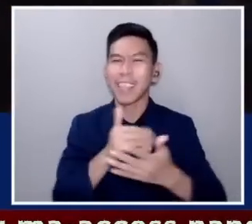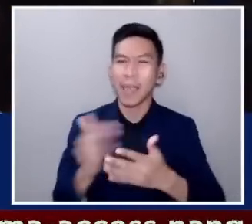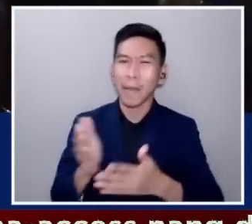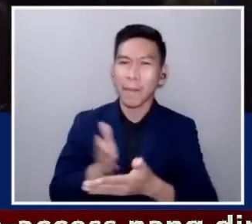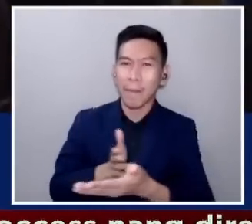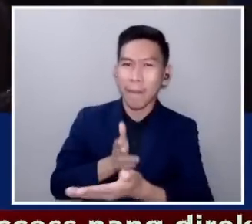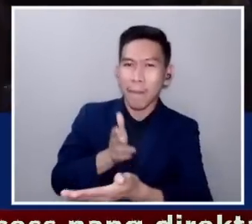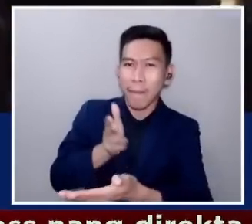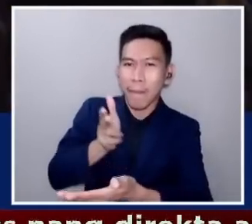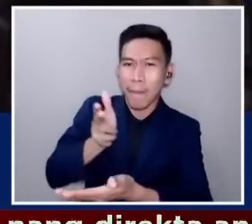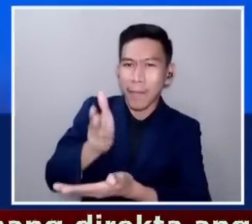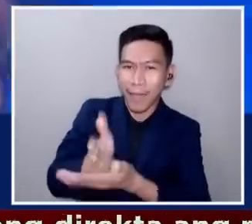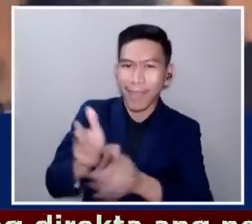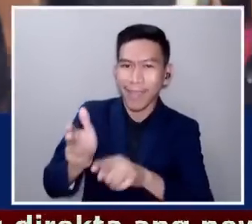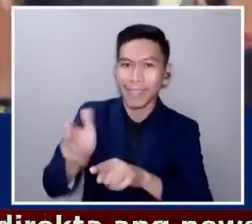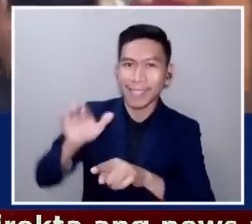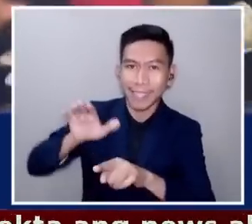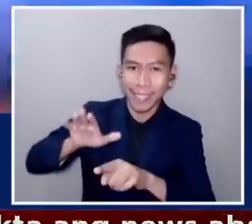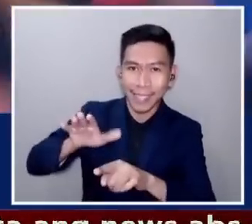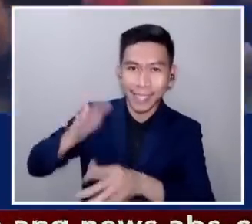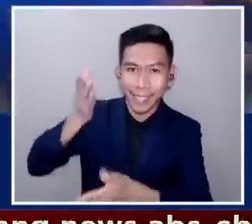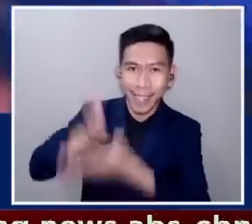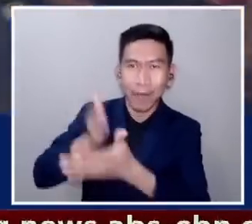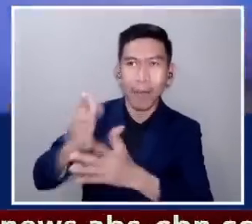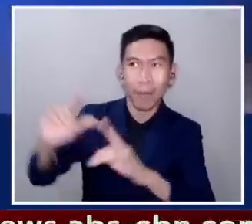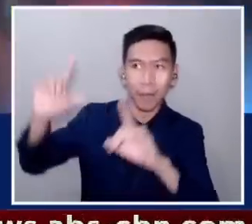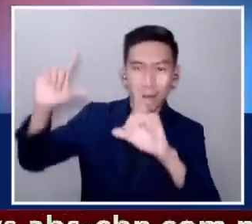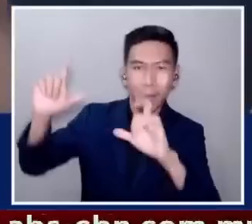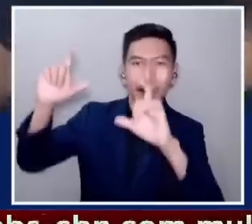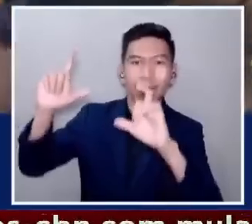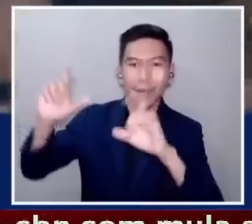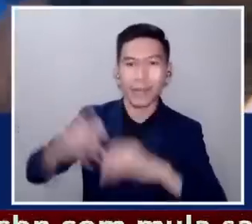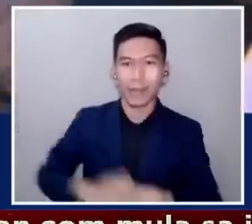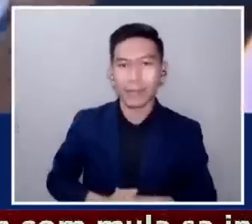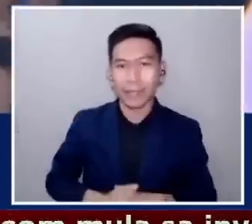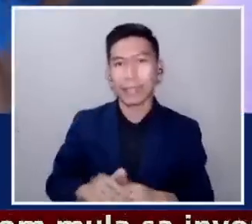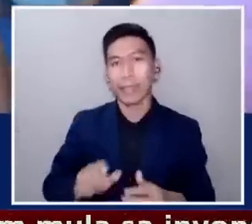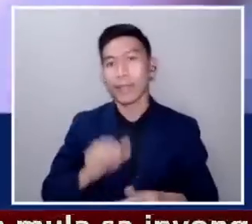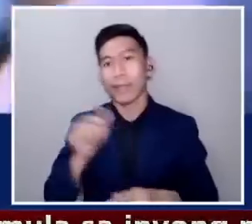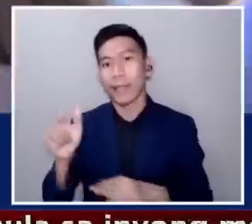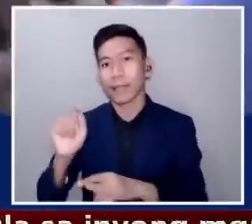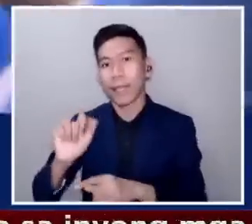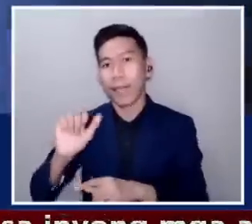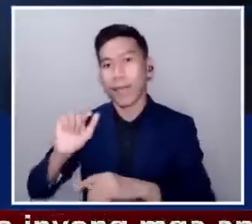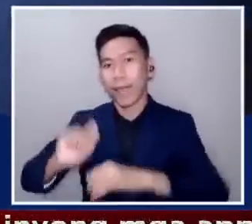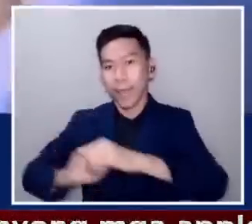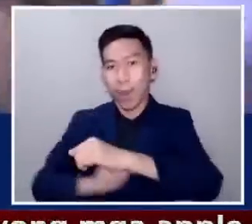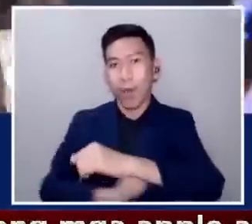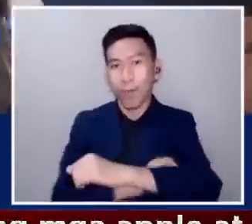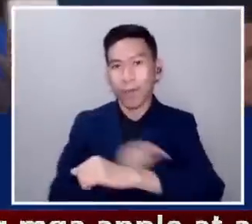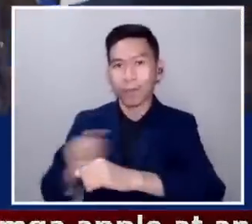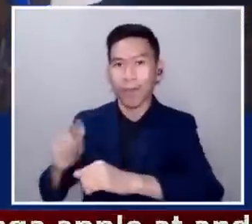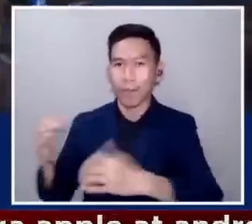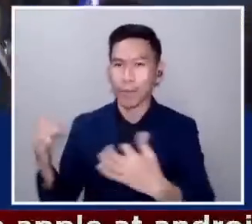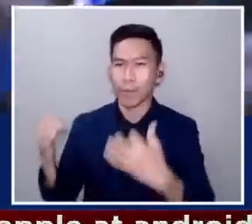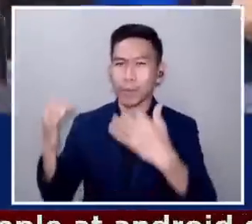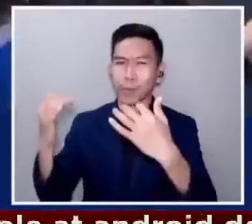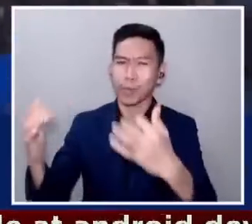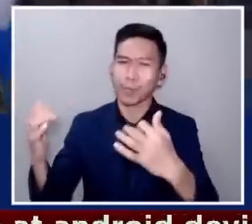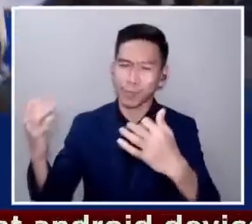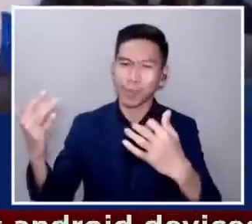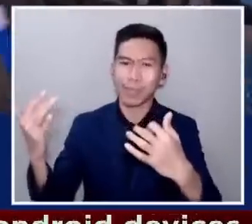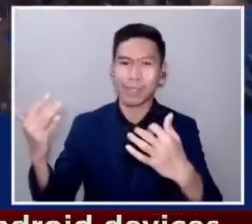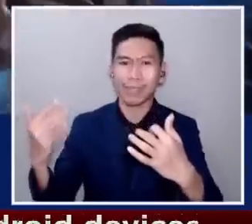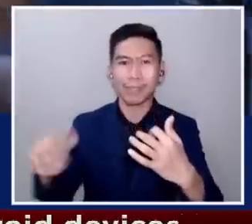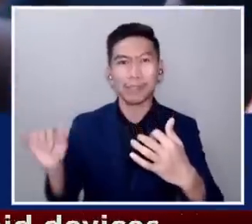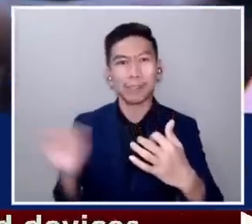RTR Plaza sa downtown Tacloban, nagsagawa ng grand rally. Tila boksingero na sasabak sa laban ang pagpasok niya sa